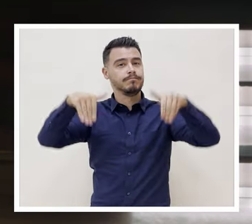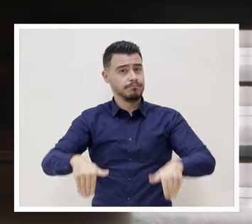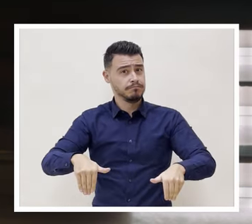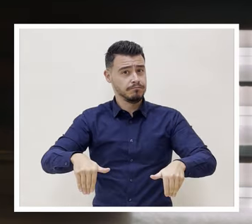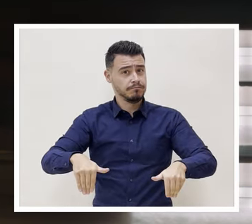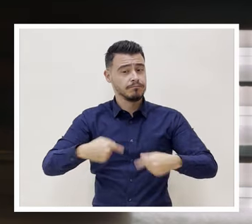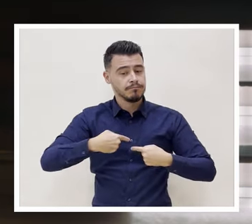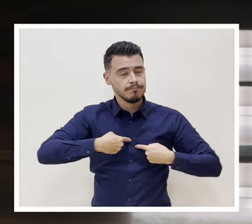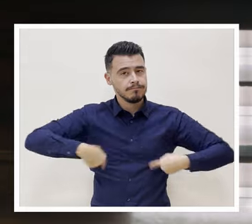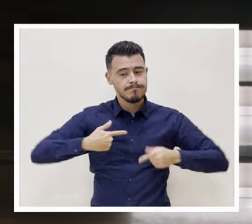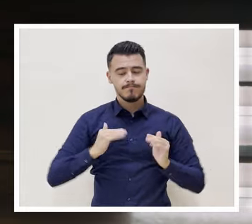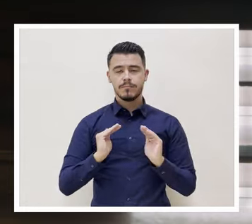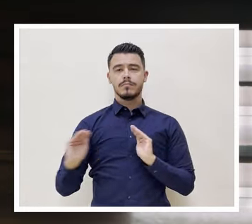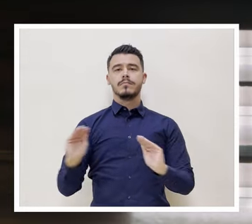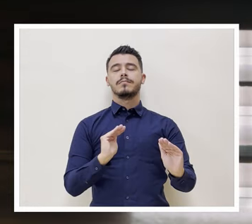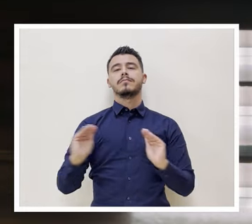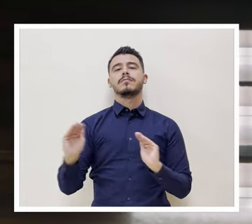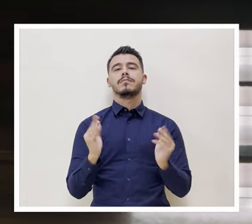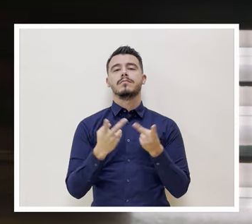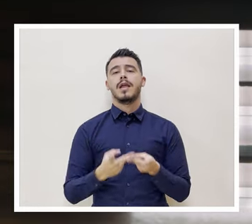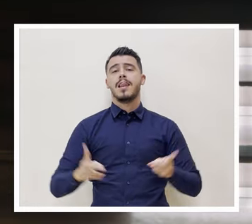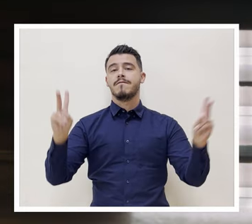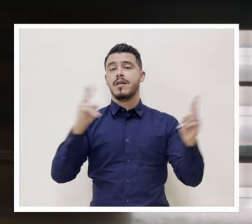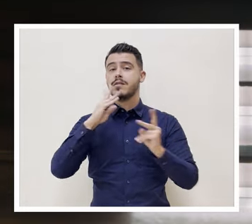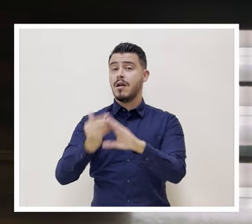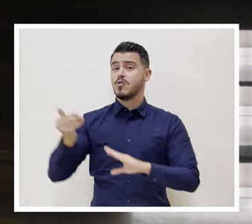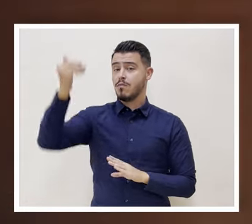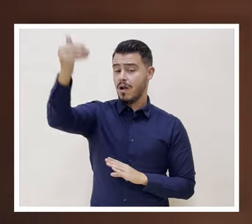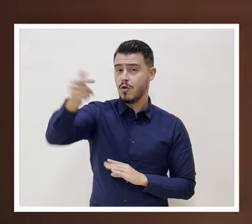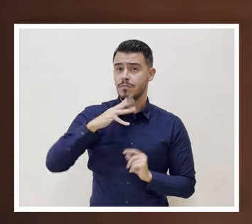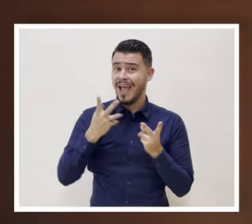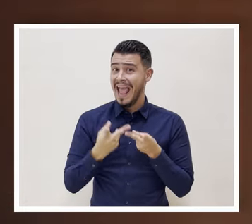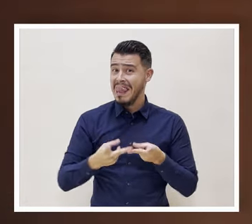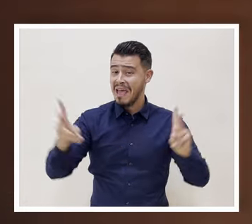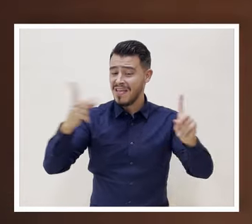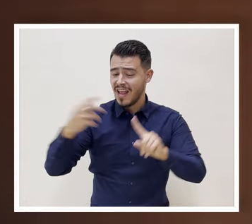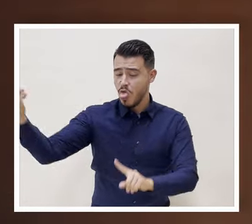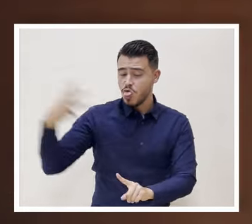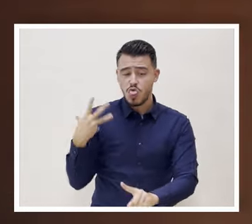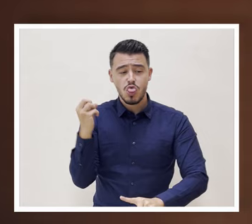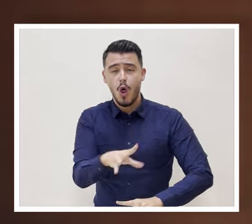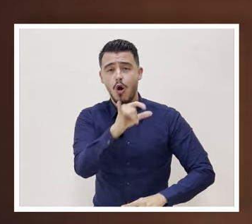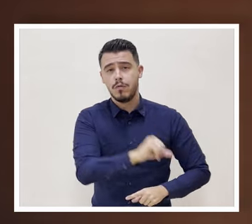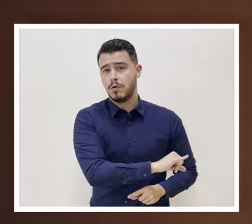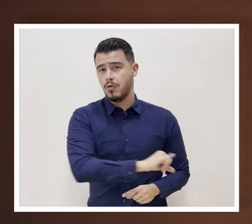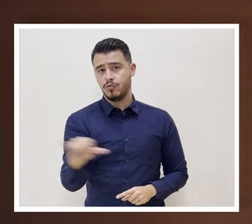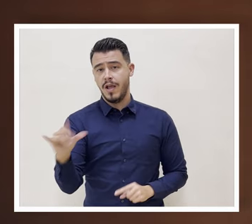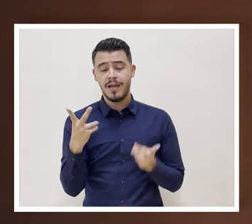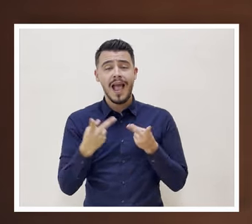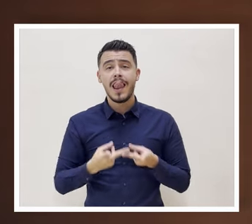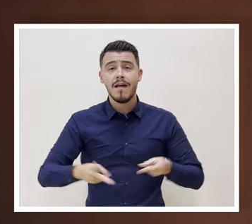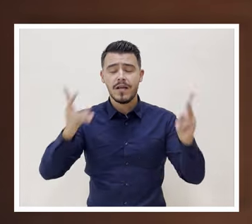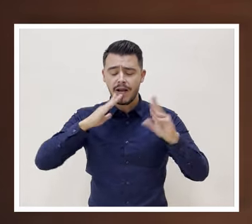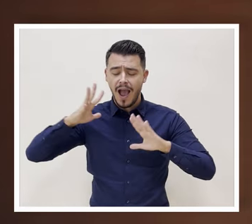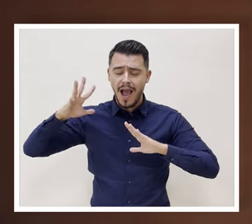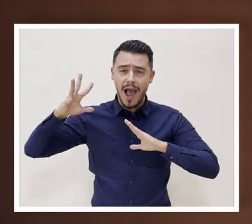να εξασφαλίσουμε πως θα τη διαφυλάξουμε και εμείς με τη σειρά μας. Η ελευθερία δεν χαρίζεται.